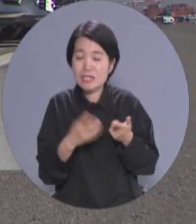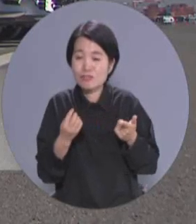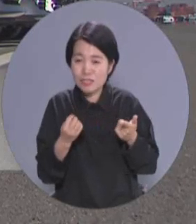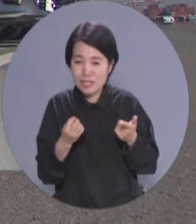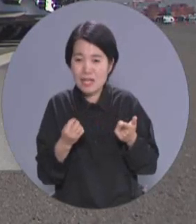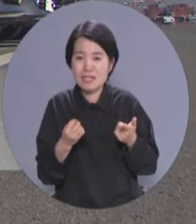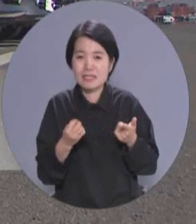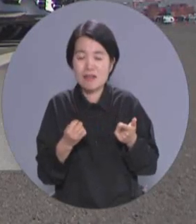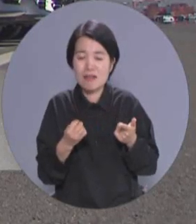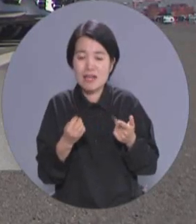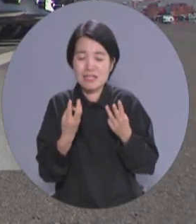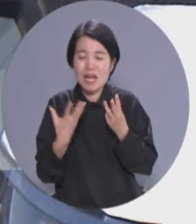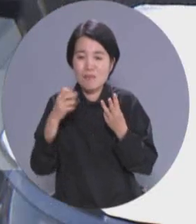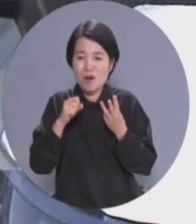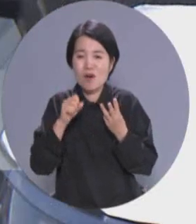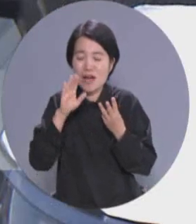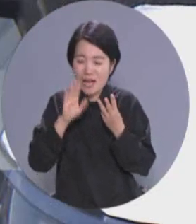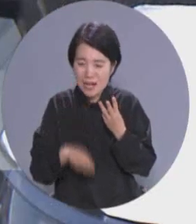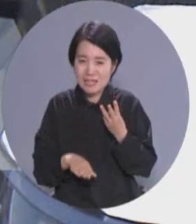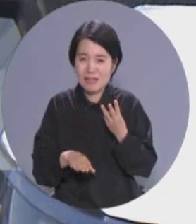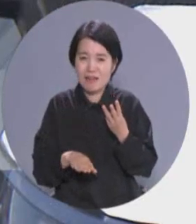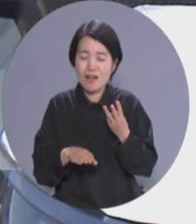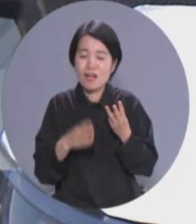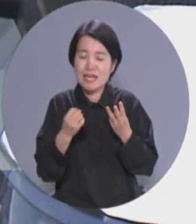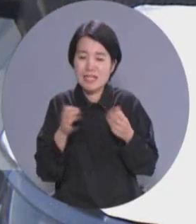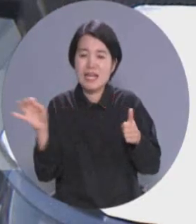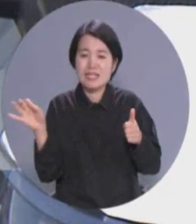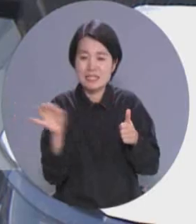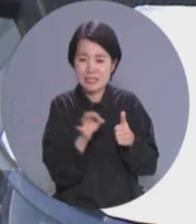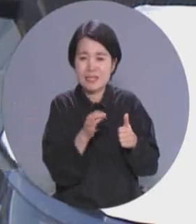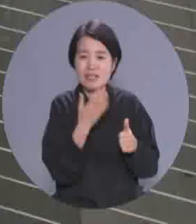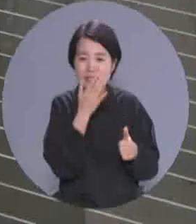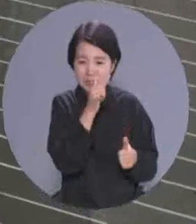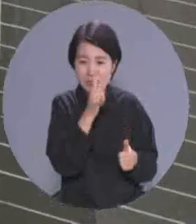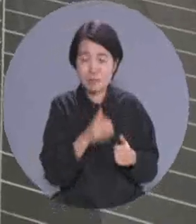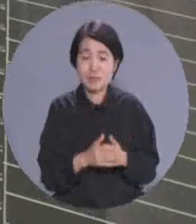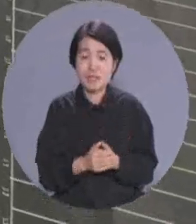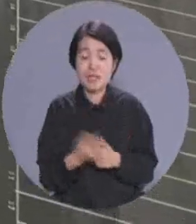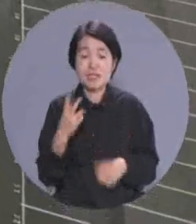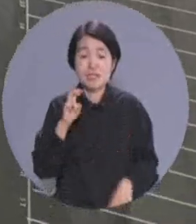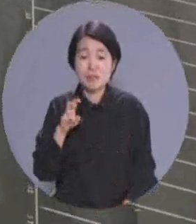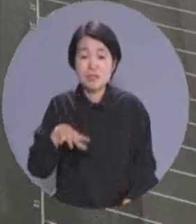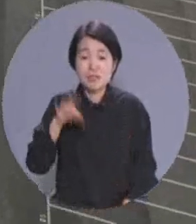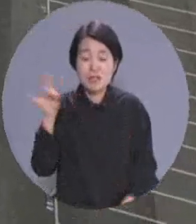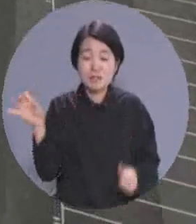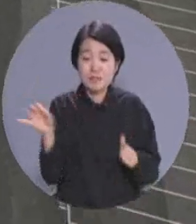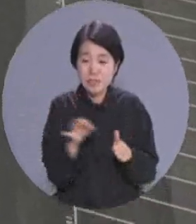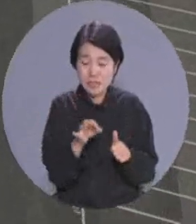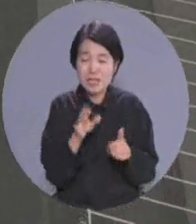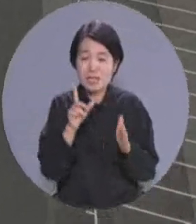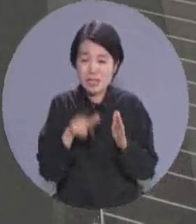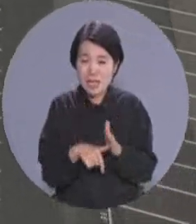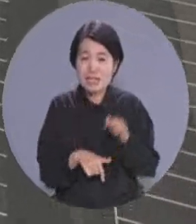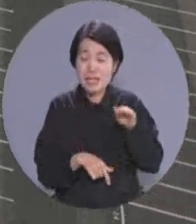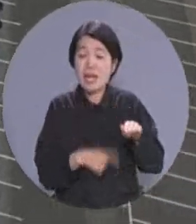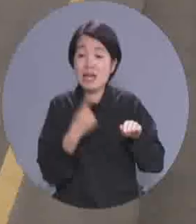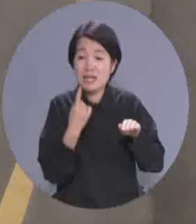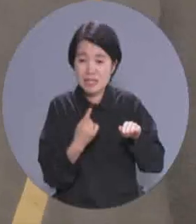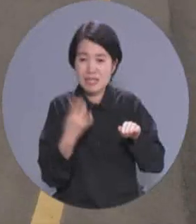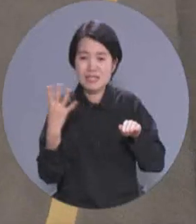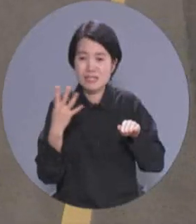올해 3억원의 예산 범위 내에서 인센티브를 지원합니다 2020년 첫 인센티브 지원 당시 자동차